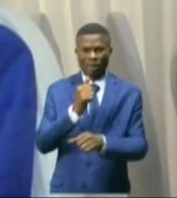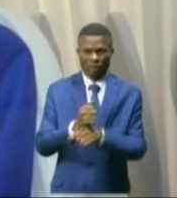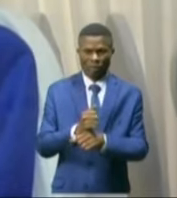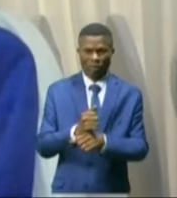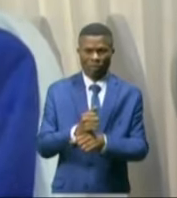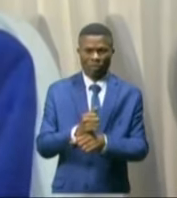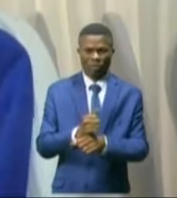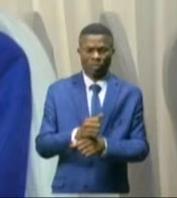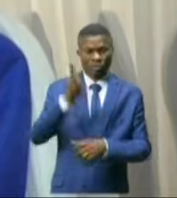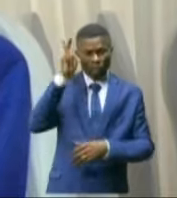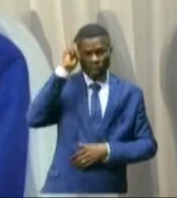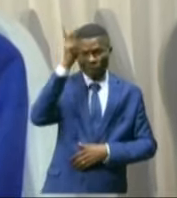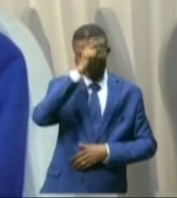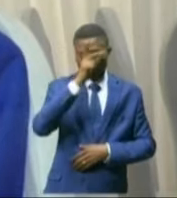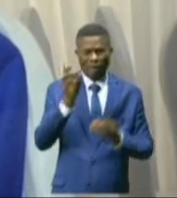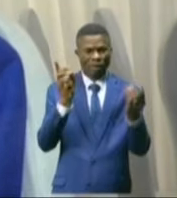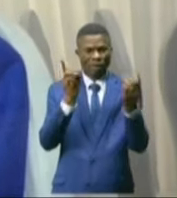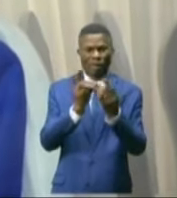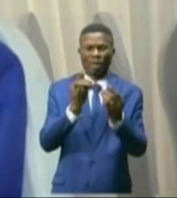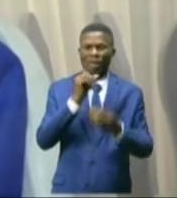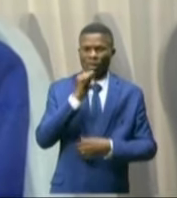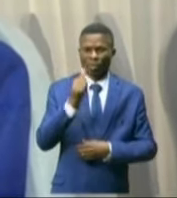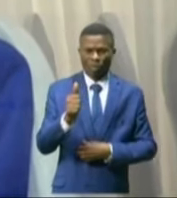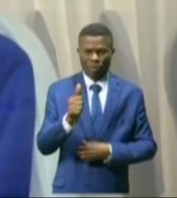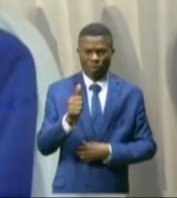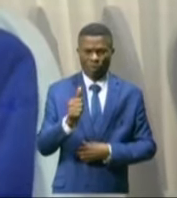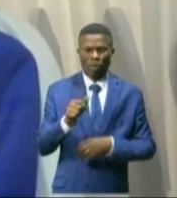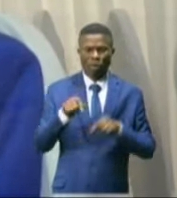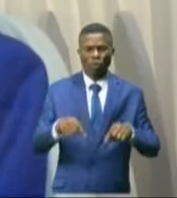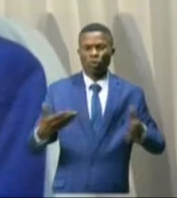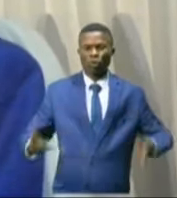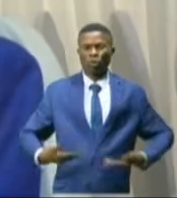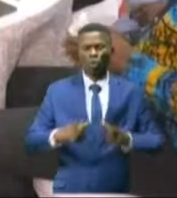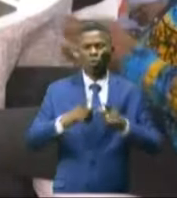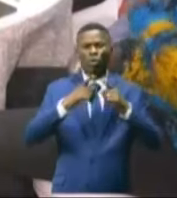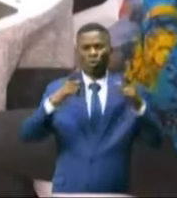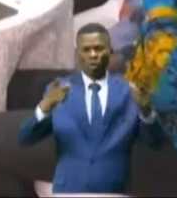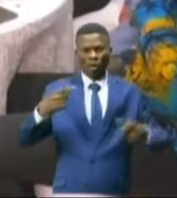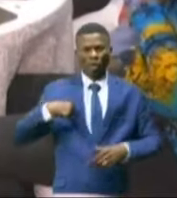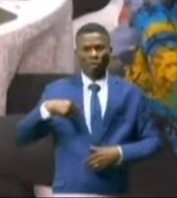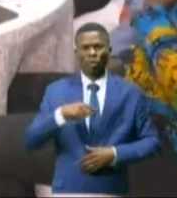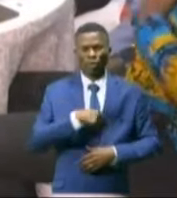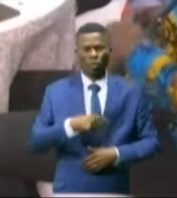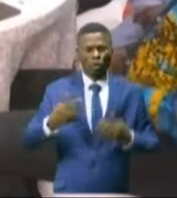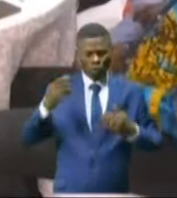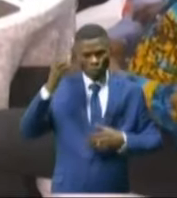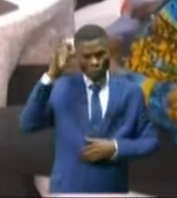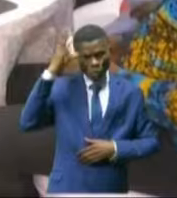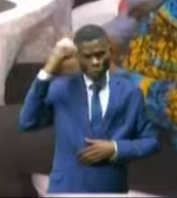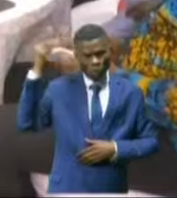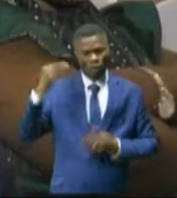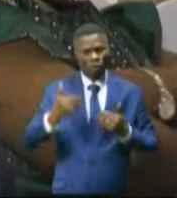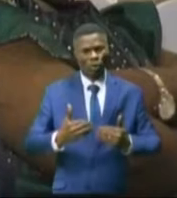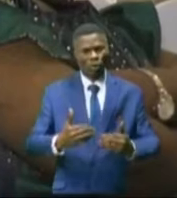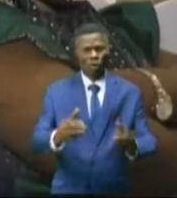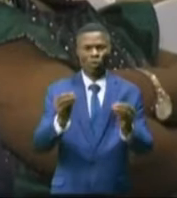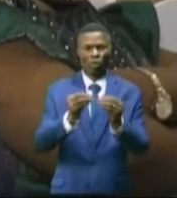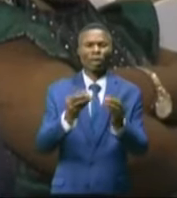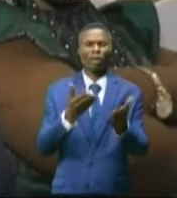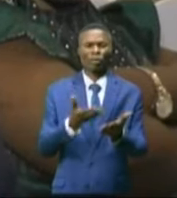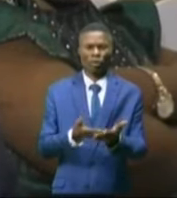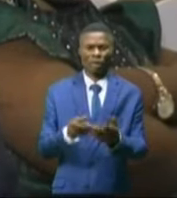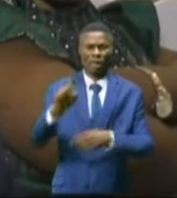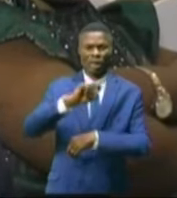les Katangais ne se sont pas retrouvés. Aujourd'hui, c'est une grande joie. Nous aimerions que ça continue. Et aujourd'hui, c'est une